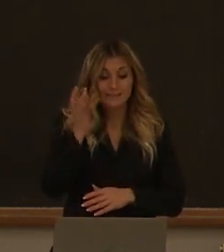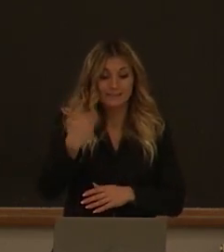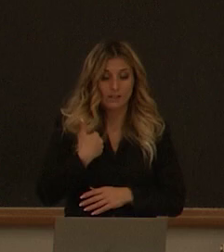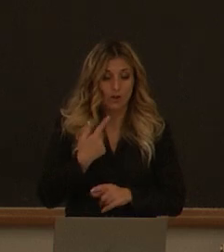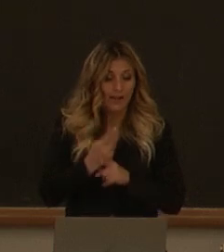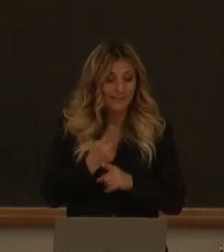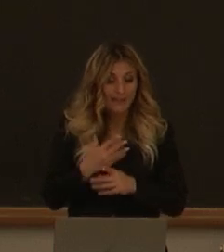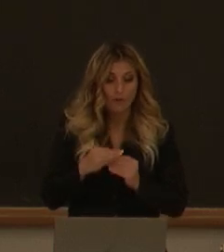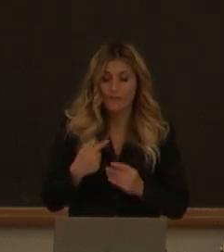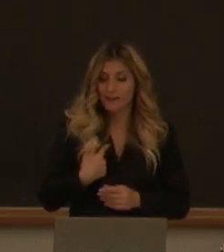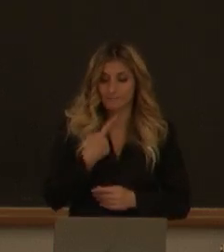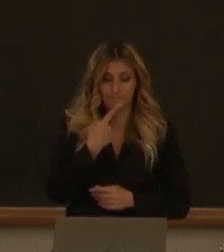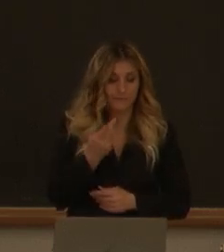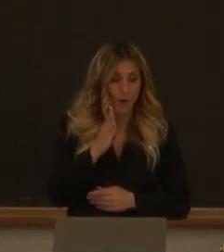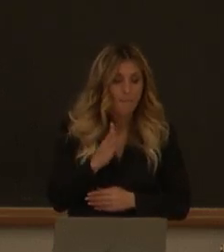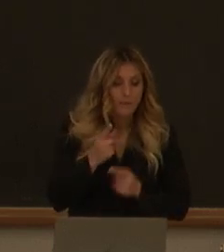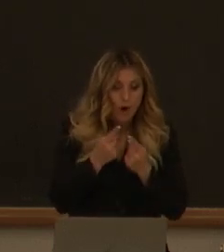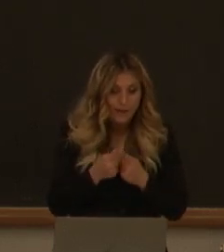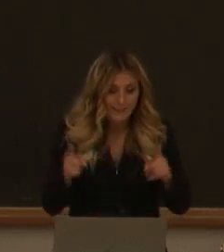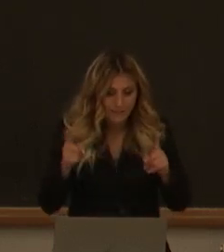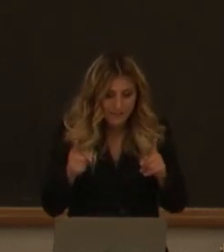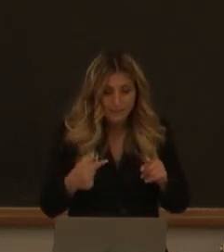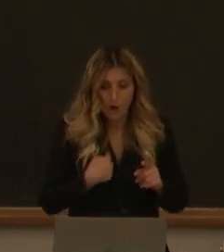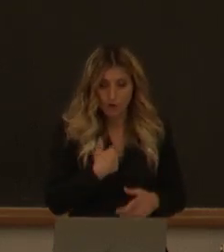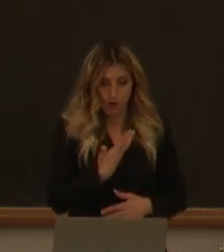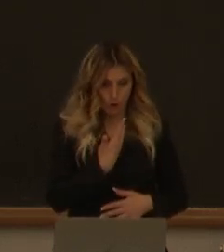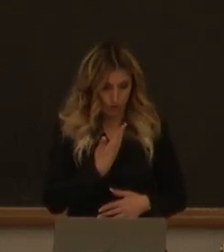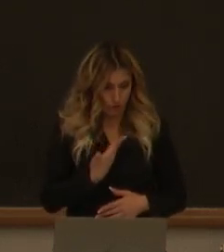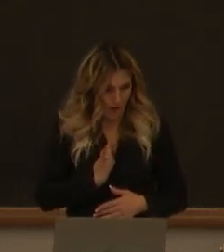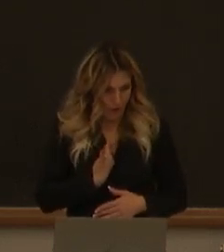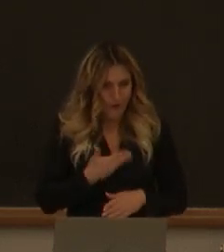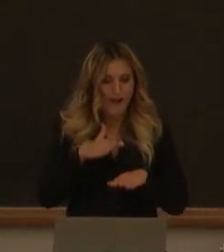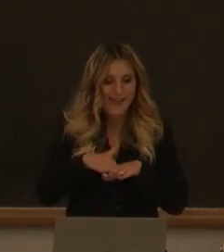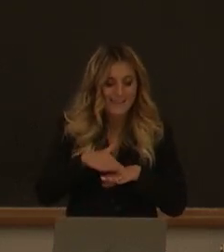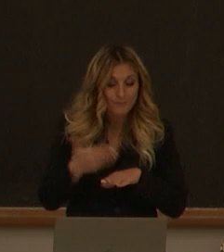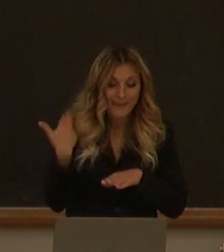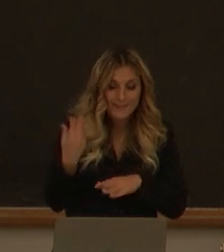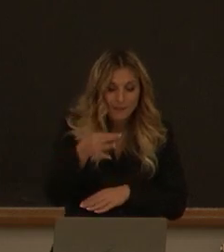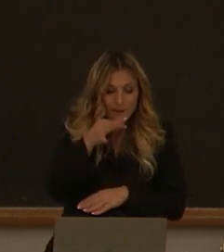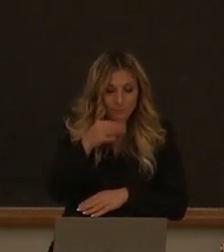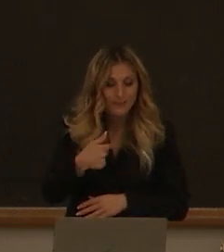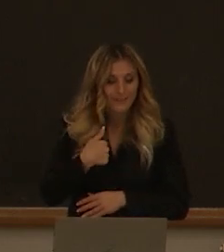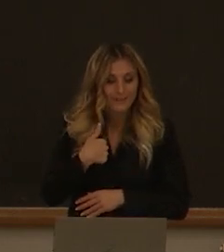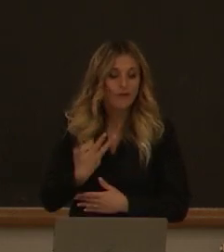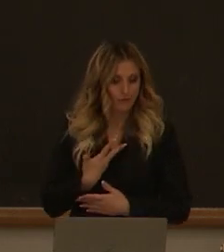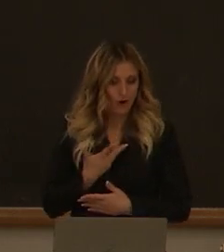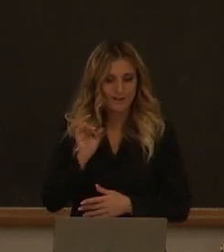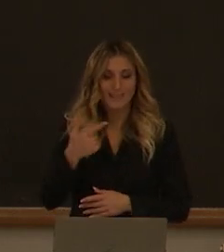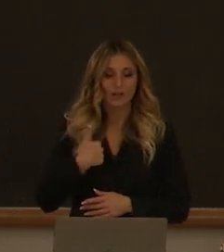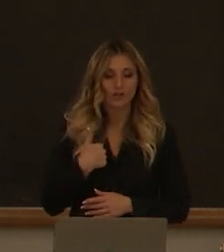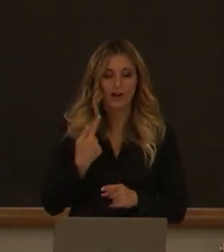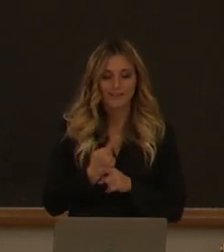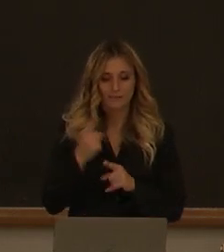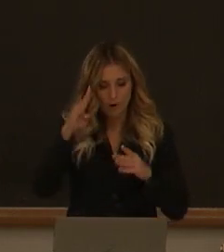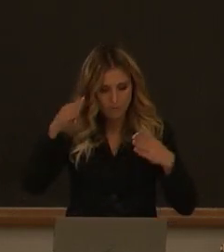di recupero della biodiversità di un parco, ho le esperienze che sono state citate prima, se mi devo occupare ovviamente